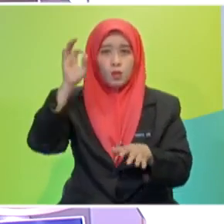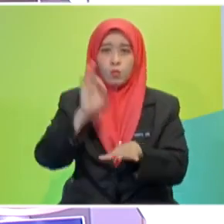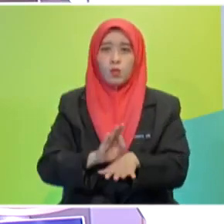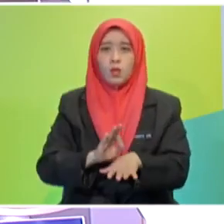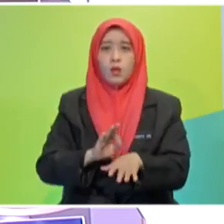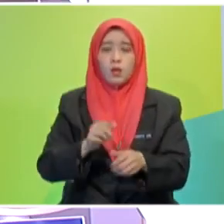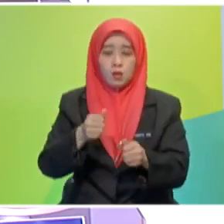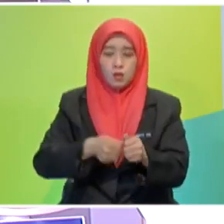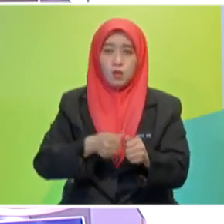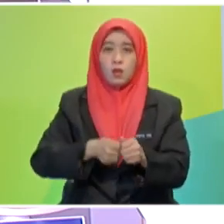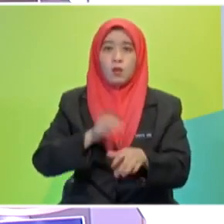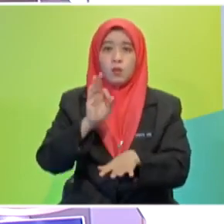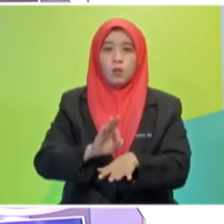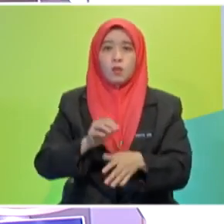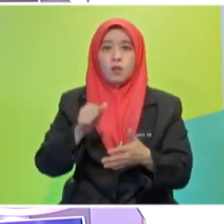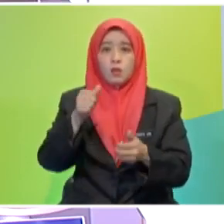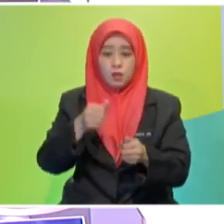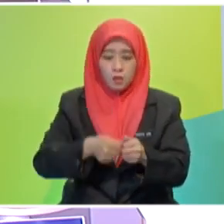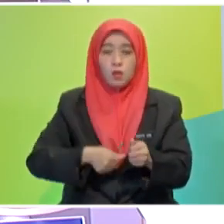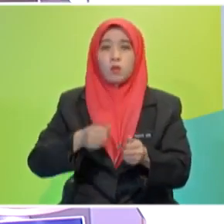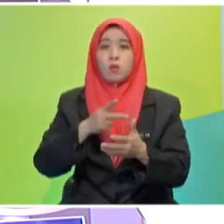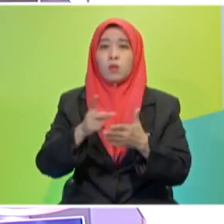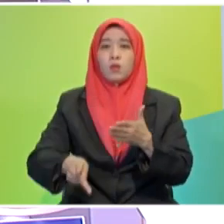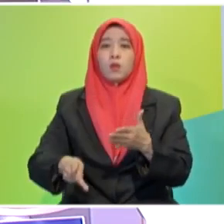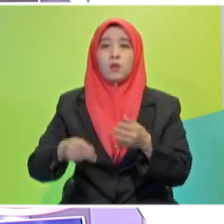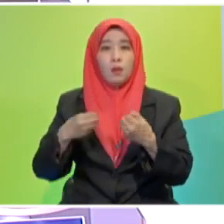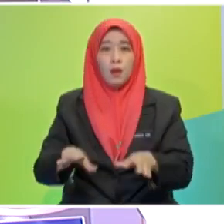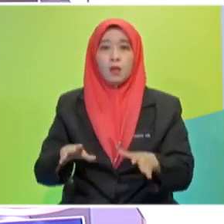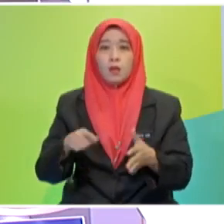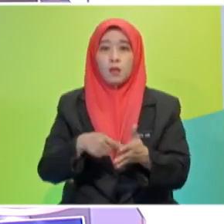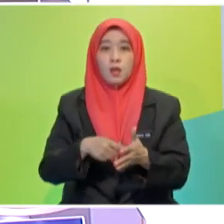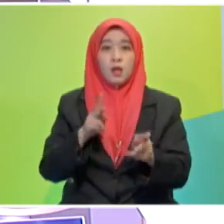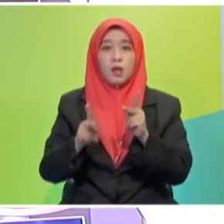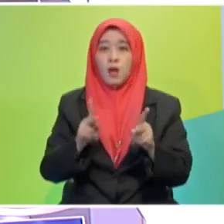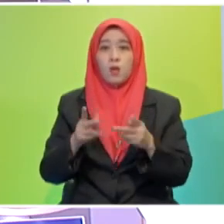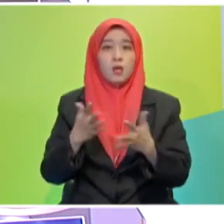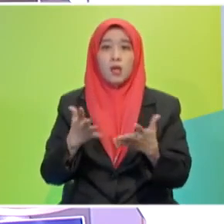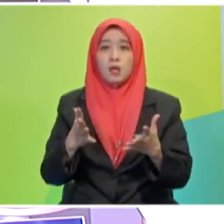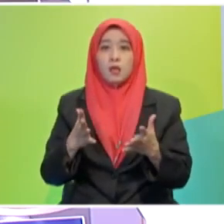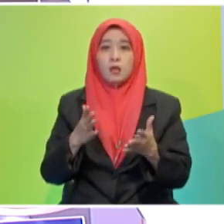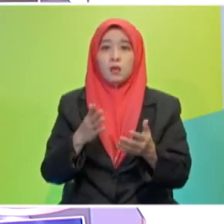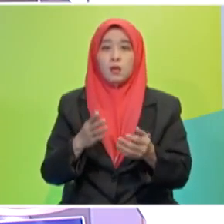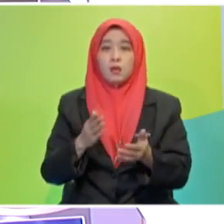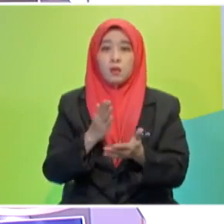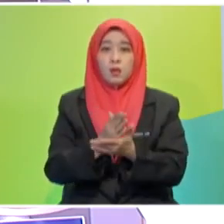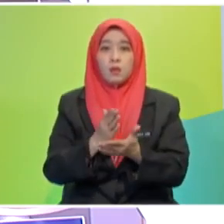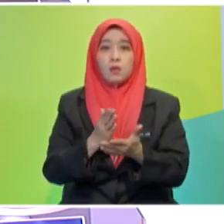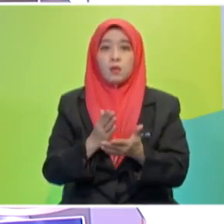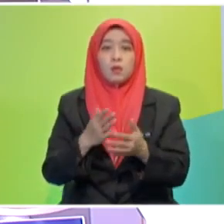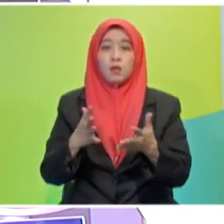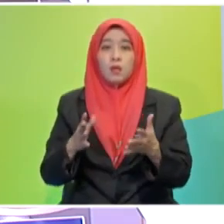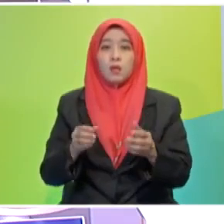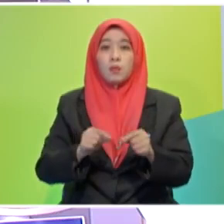komponen tersebut. Jadi lepas ni contoh tak bergerak, kita dah tahu dah komponen apa yang rosak